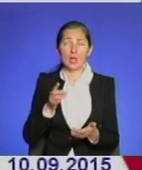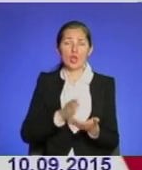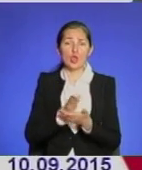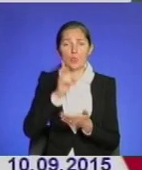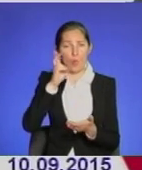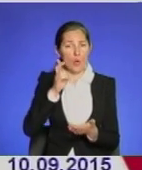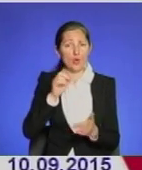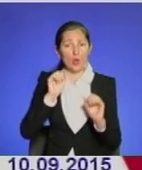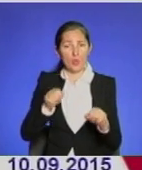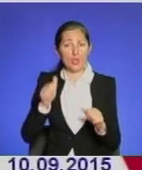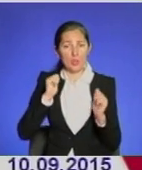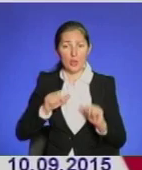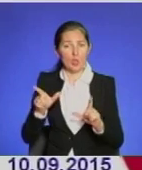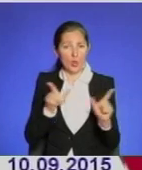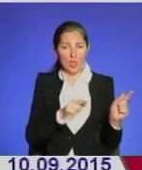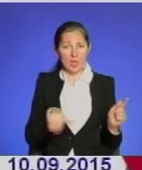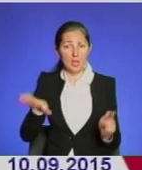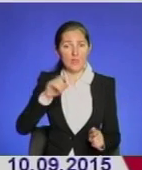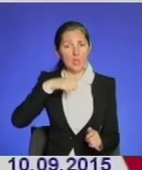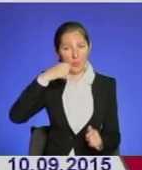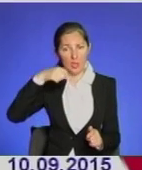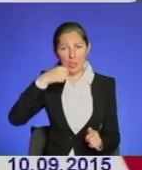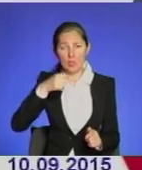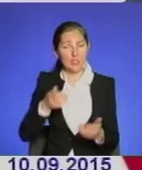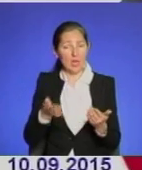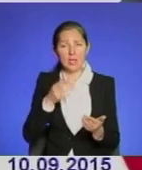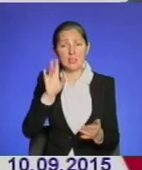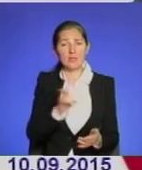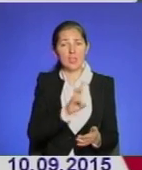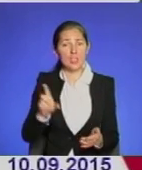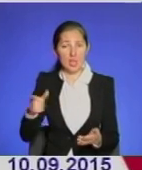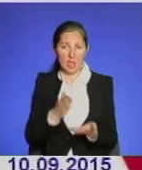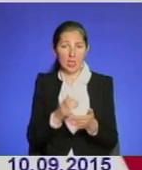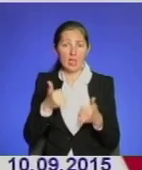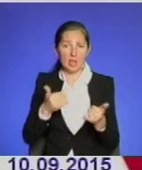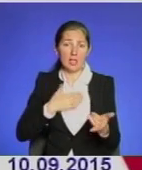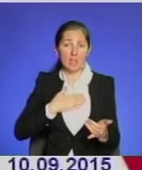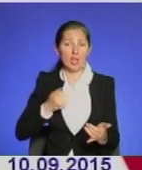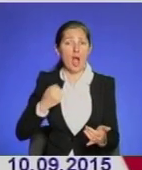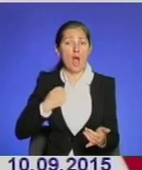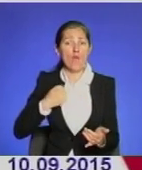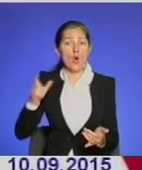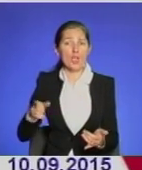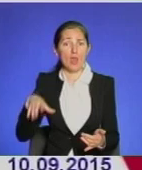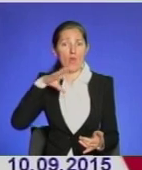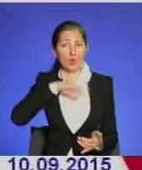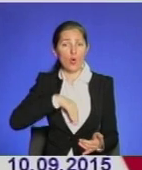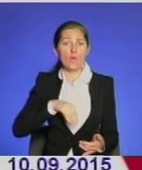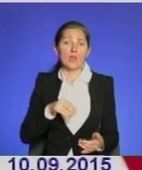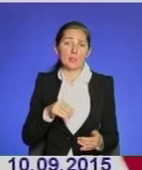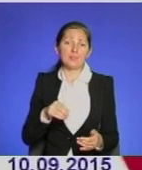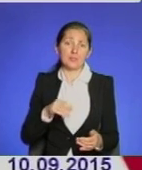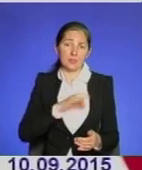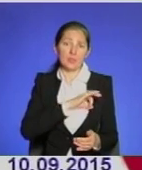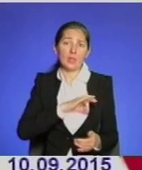священник є разом з тим для наших воїнів і духовним наставником, і психологом, і братом,